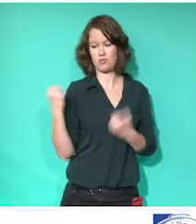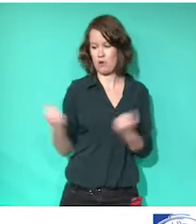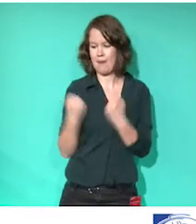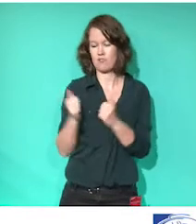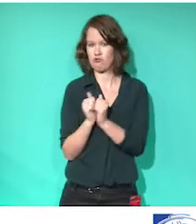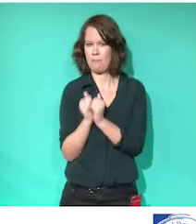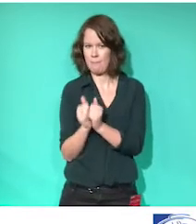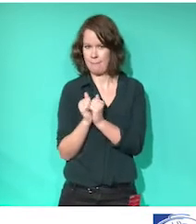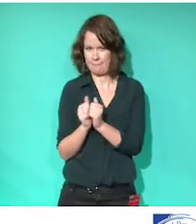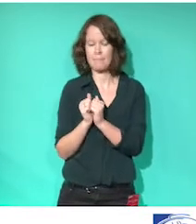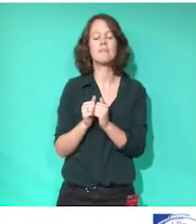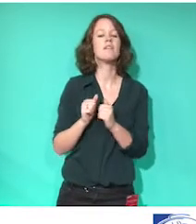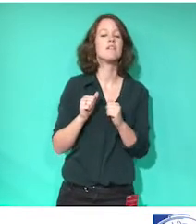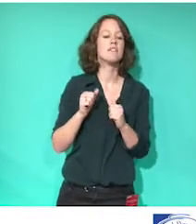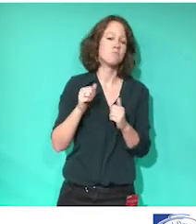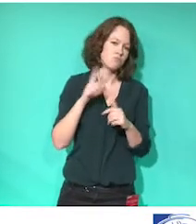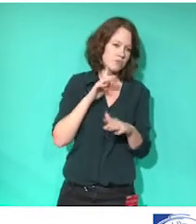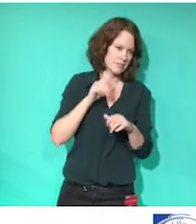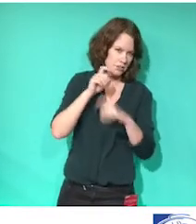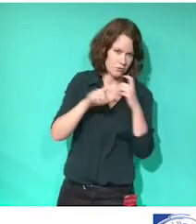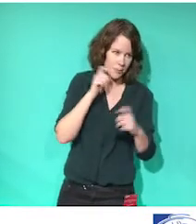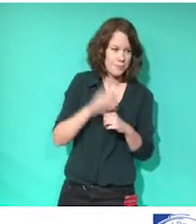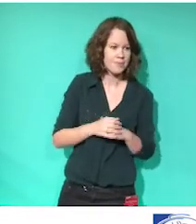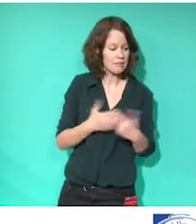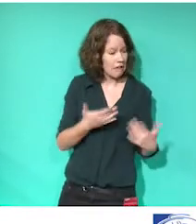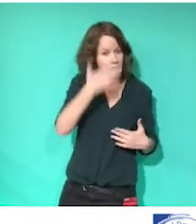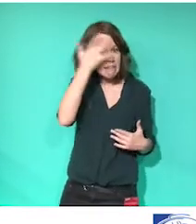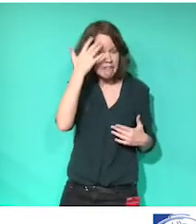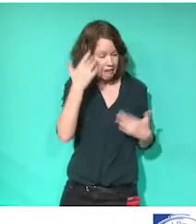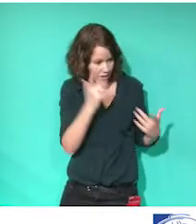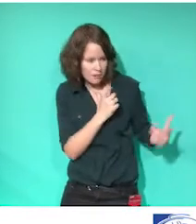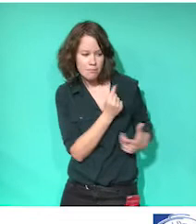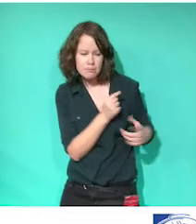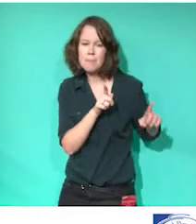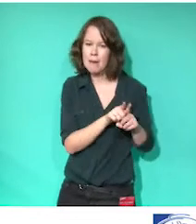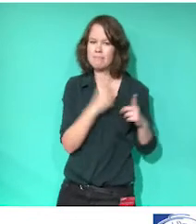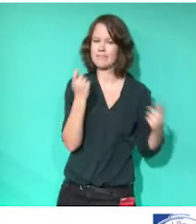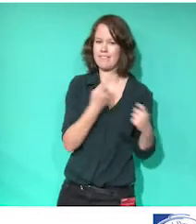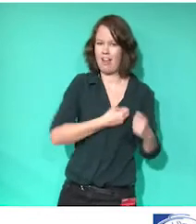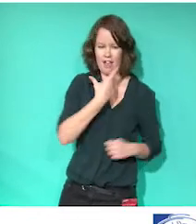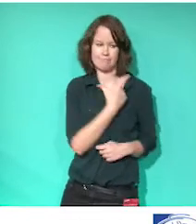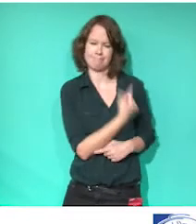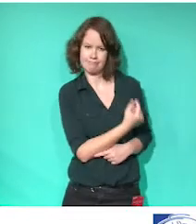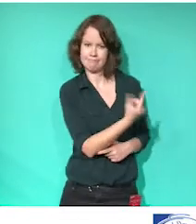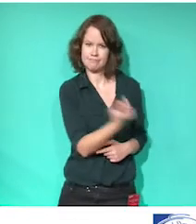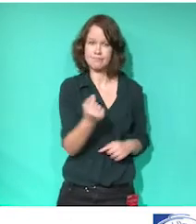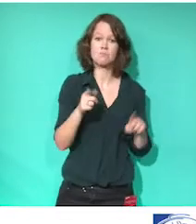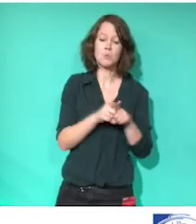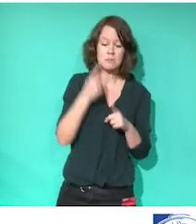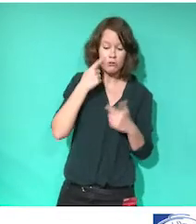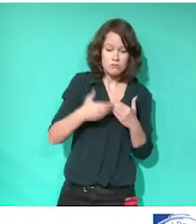harcèlement. Cet été, c'est respect dans les festivals d'art. Et puis à moyen et long terme, il va de soi que l'on se projette dans